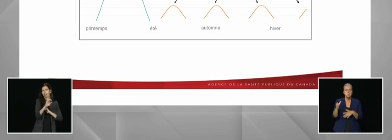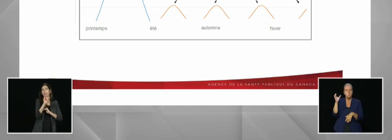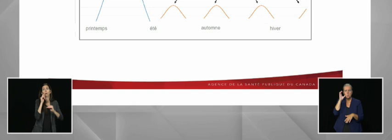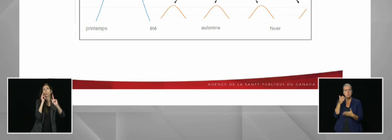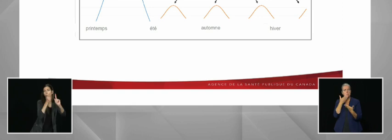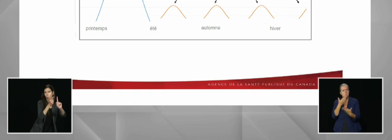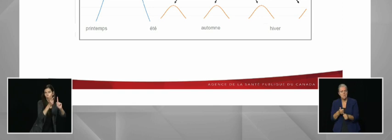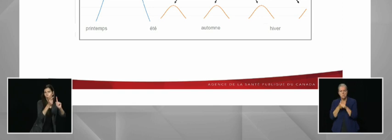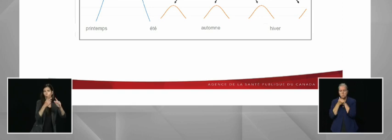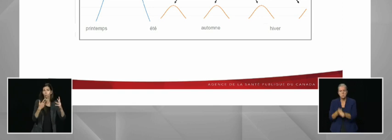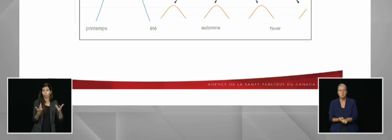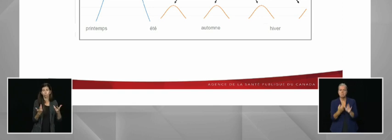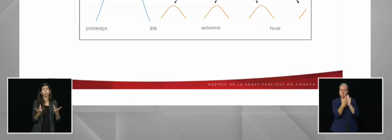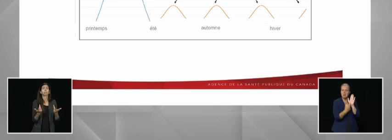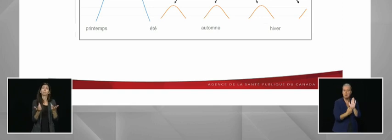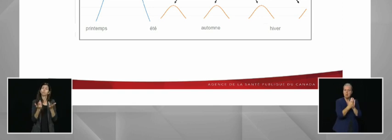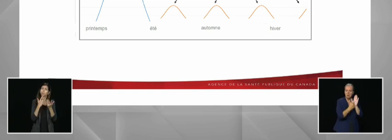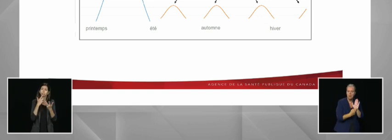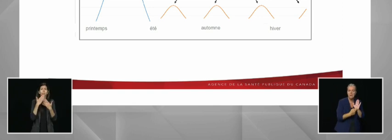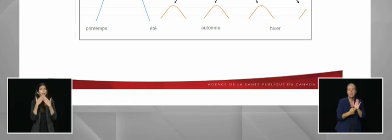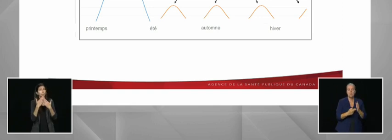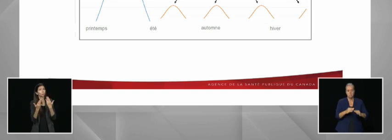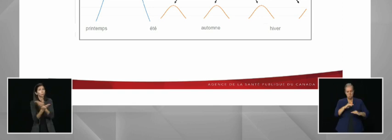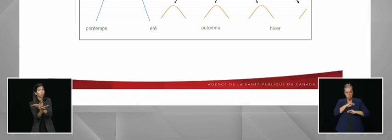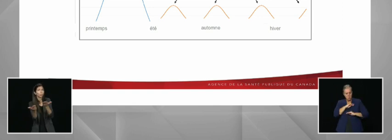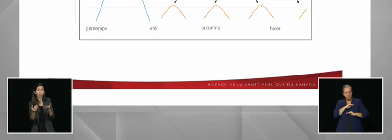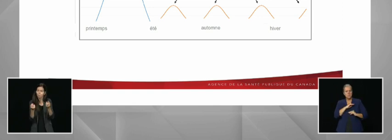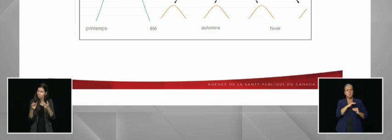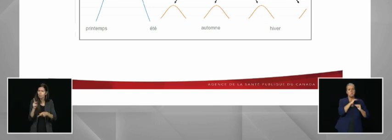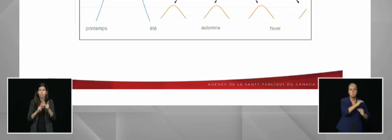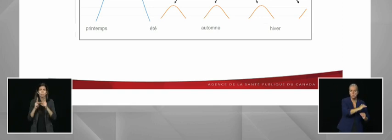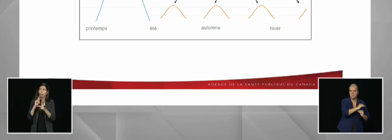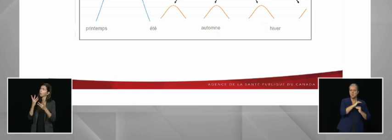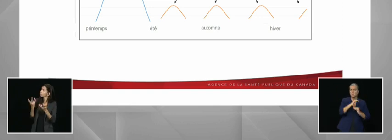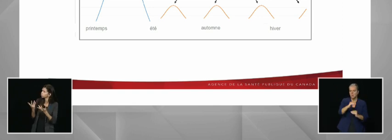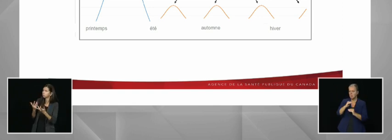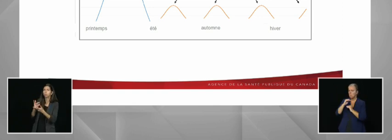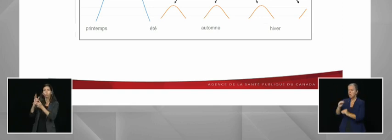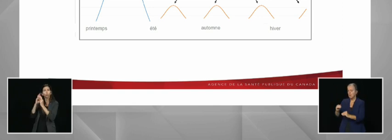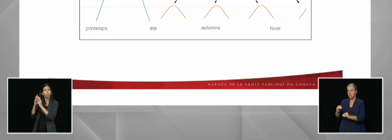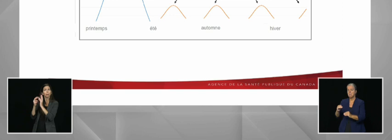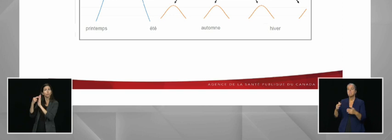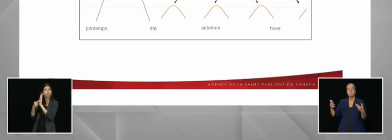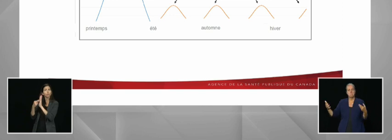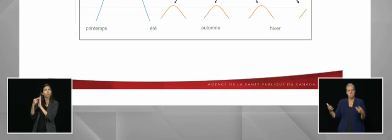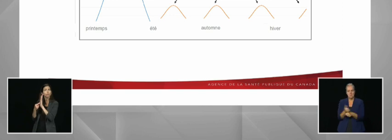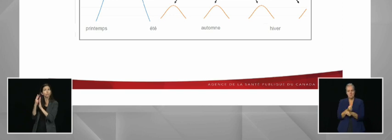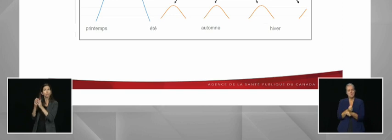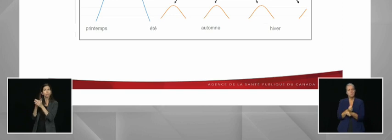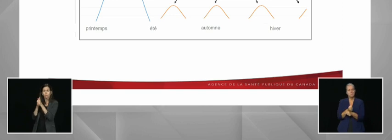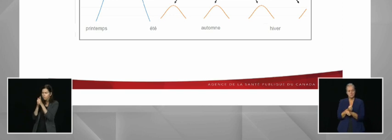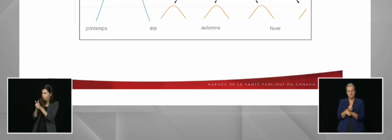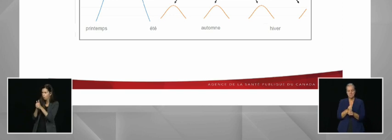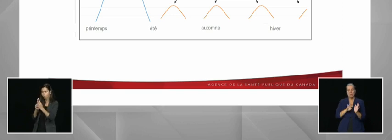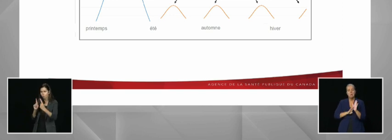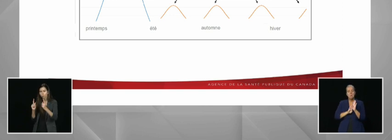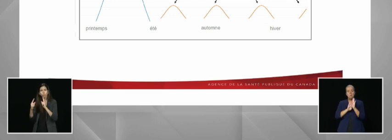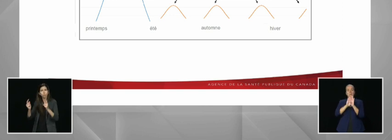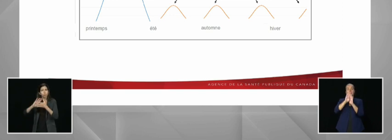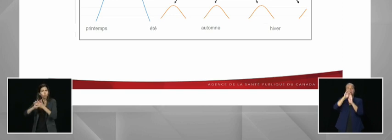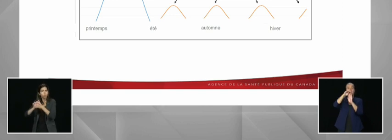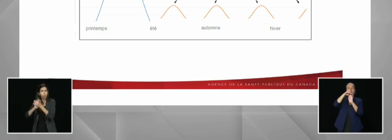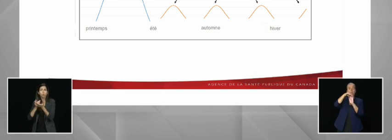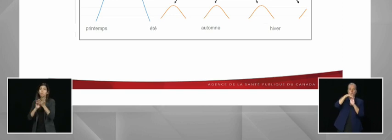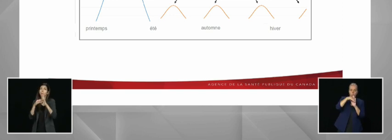protéger et protéger les autres, nous avons atteint la côte descendant de la courbe à la suite du